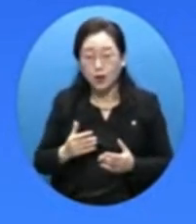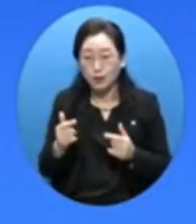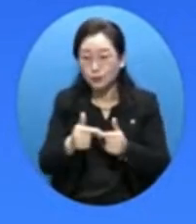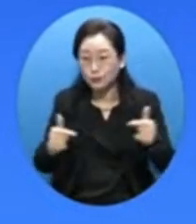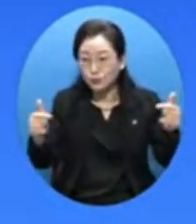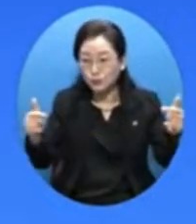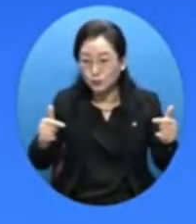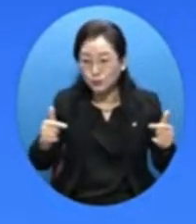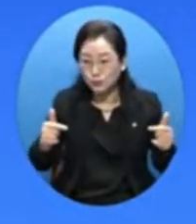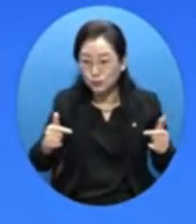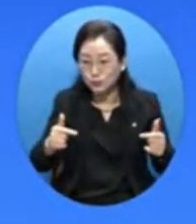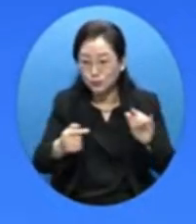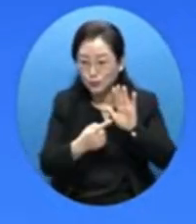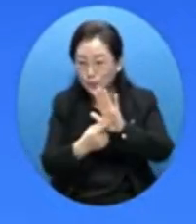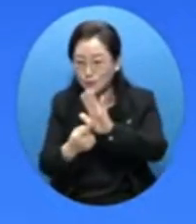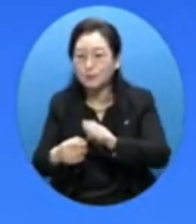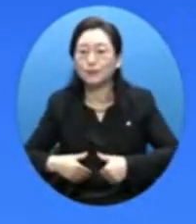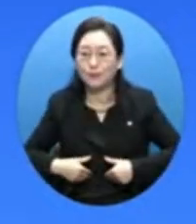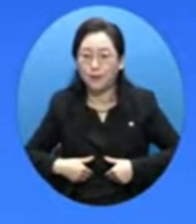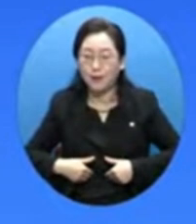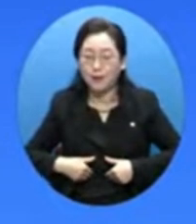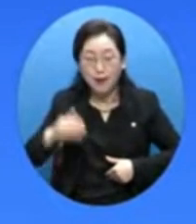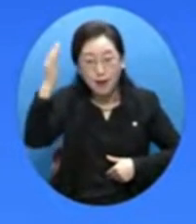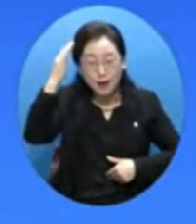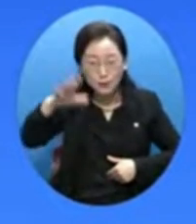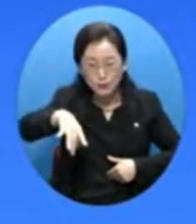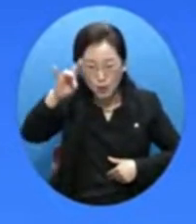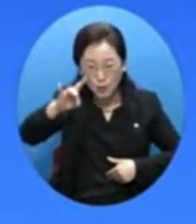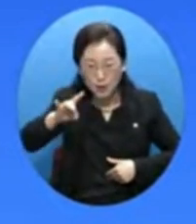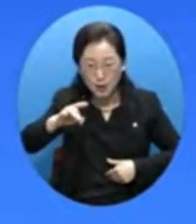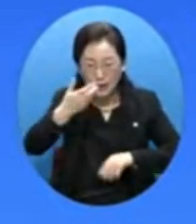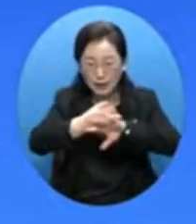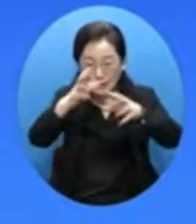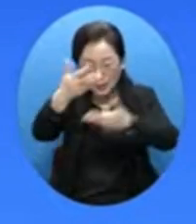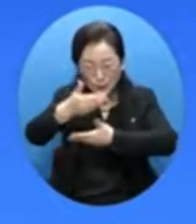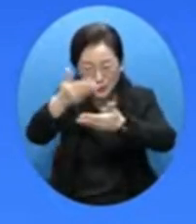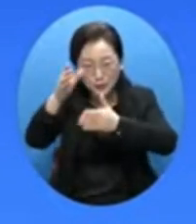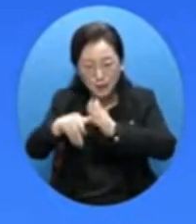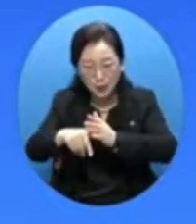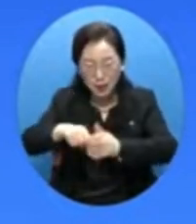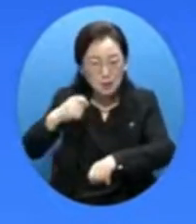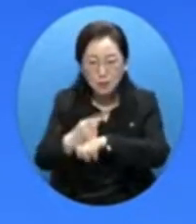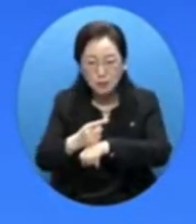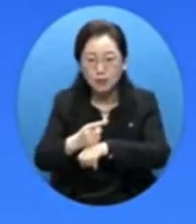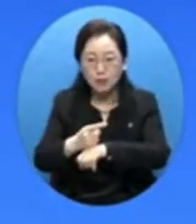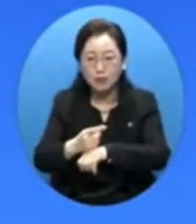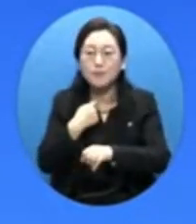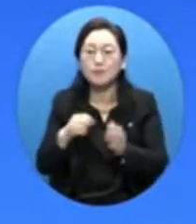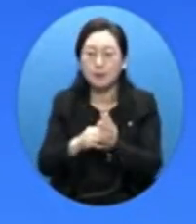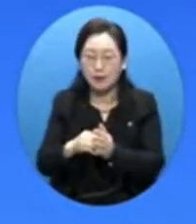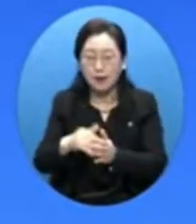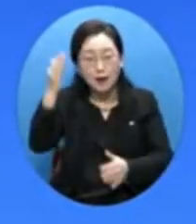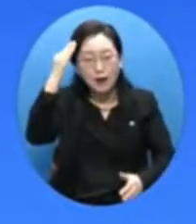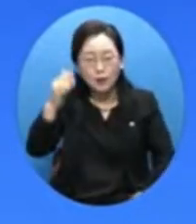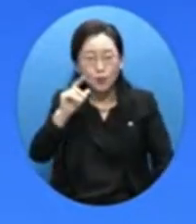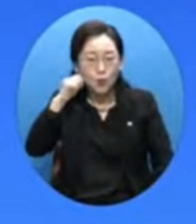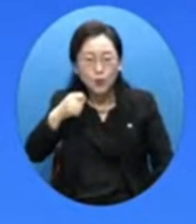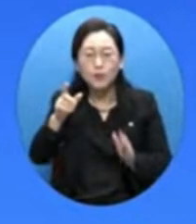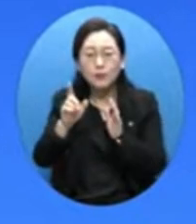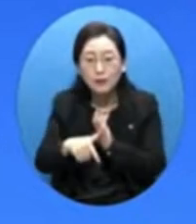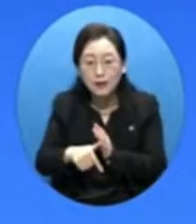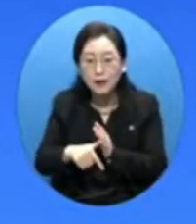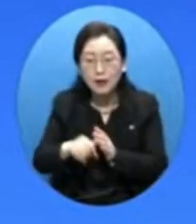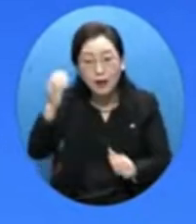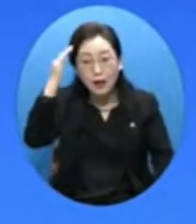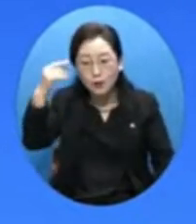우리 가운데 나타나야 합니다. 한국 개화기에 그런 역사가 이미 임했었습니다. 우리 한국이 가장 어려울 때 이 어려운